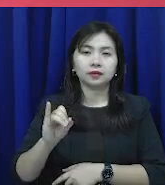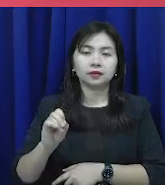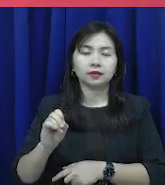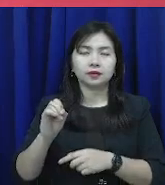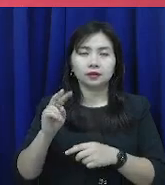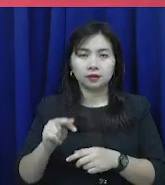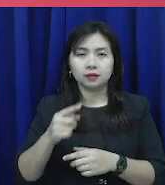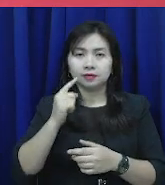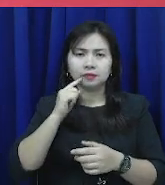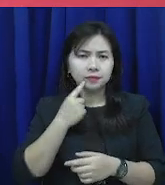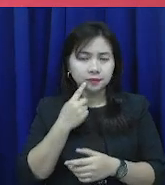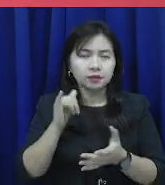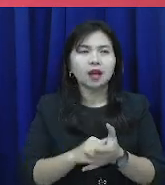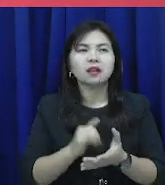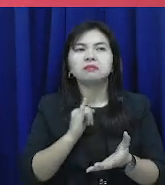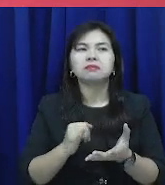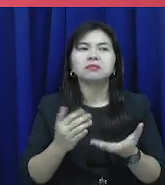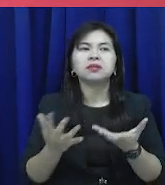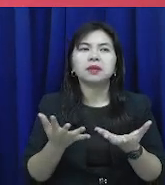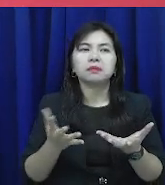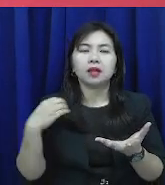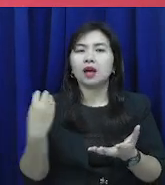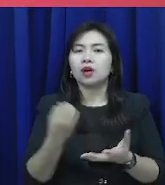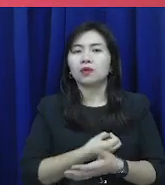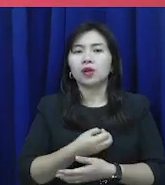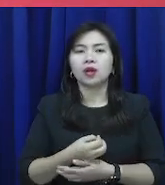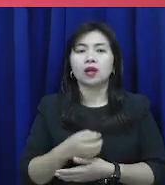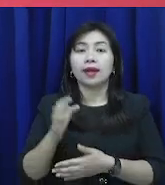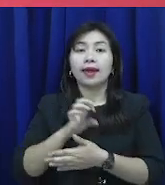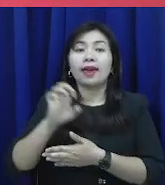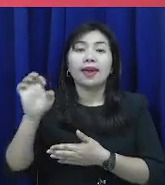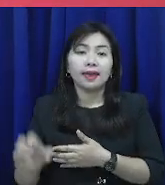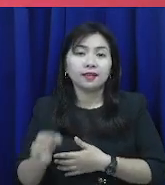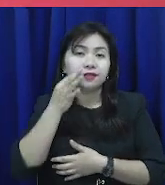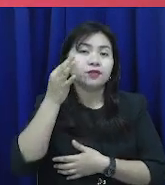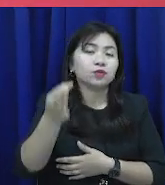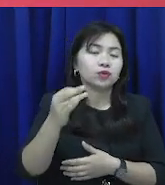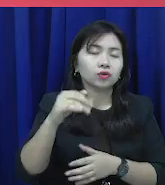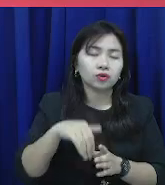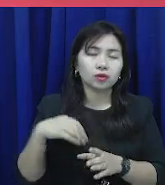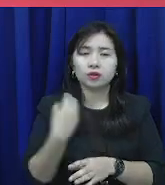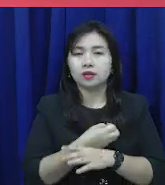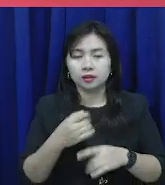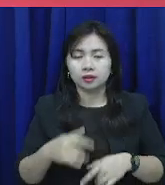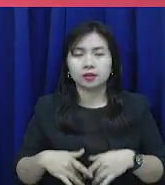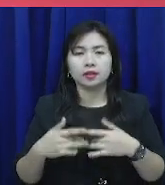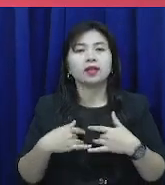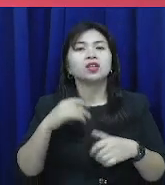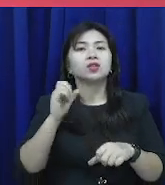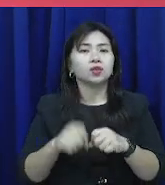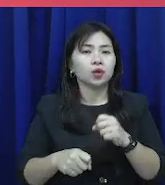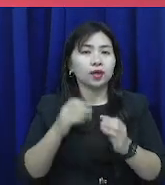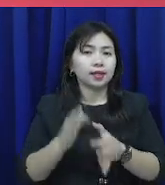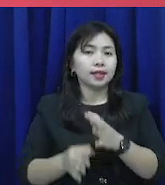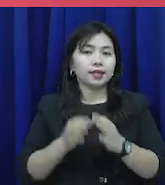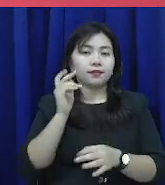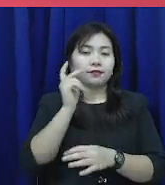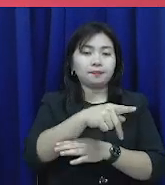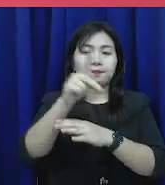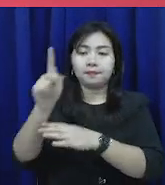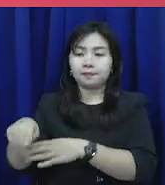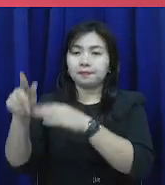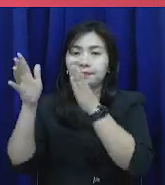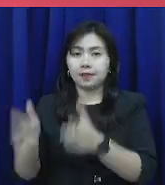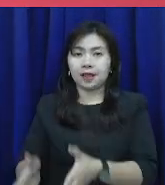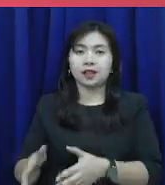having kind of grounds in our lives Kaya nga kapagka yung sower n nag-s